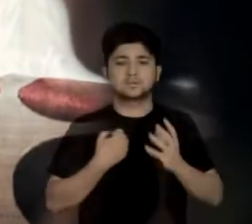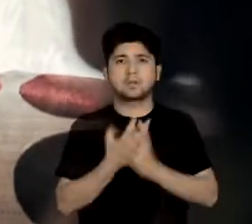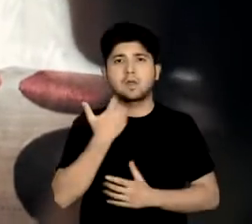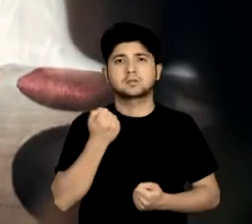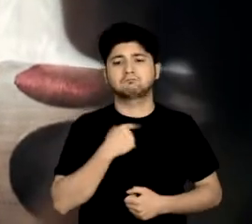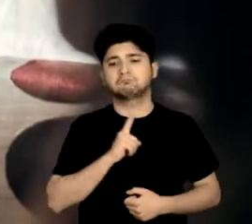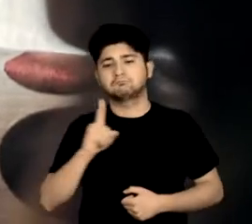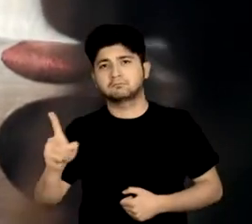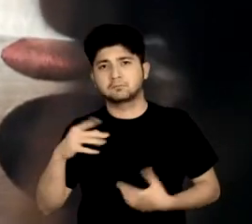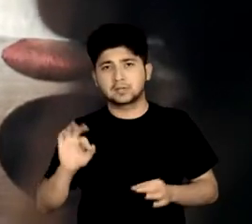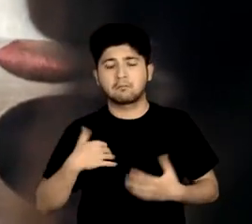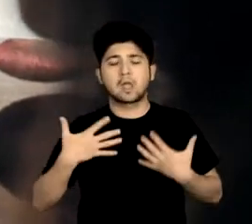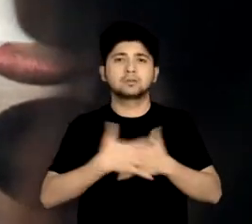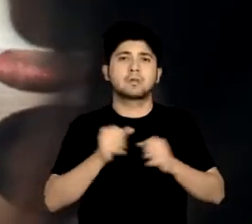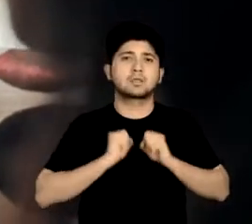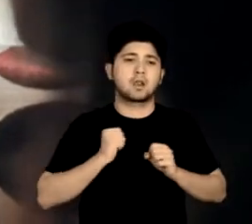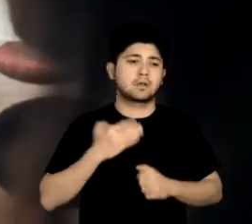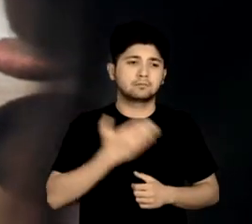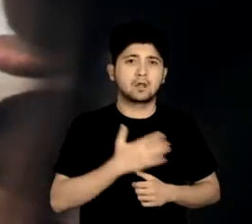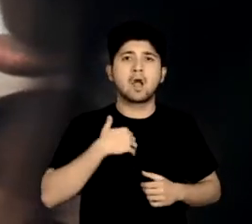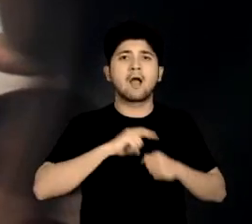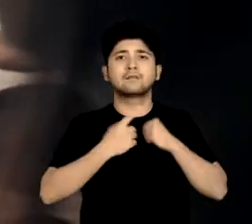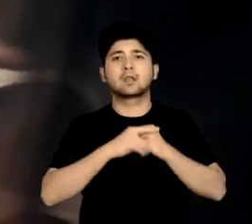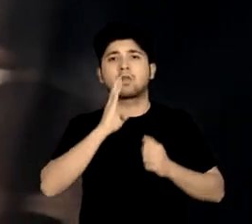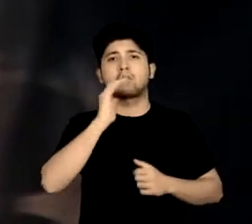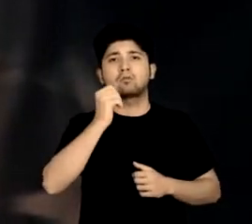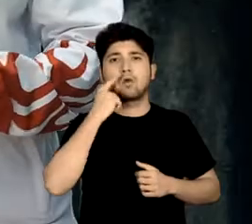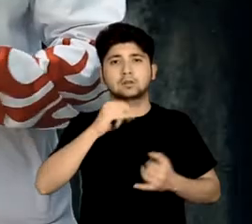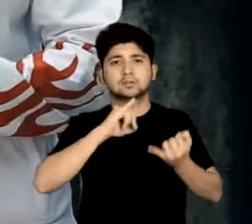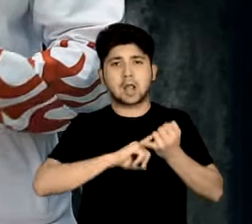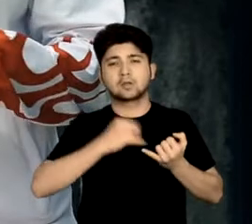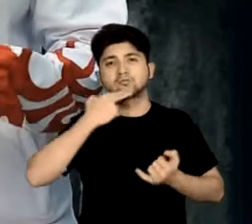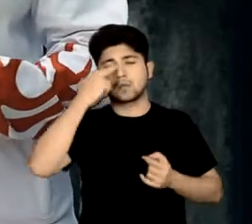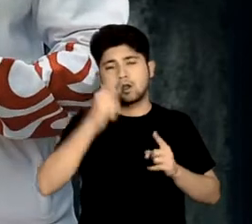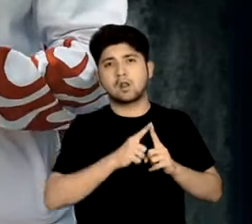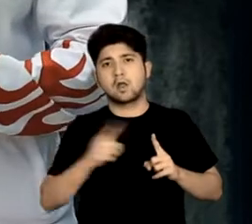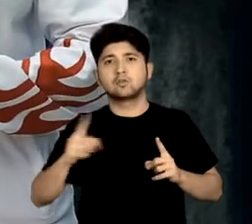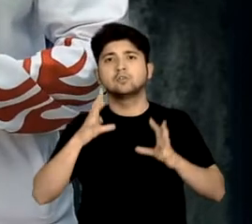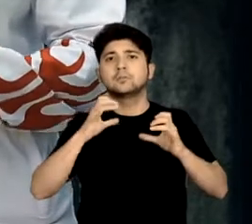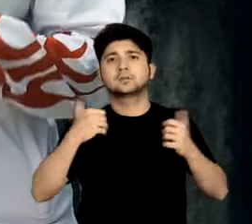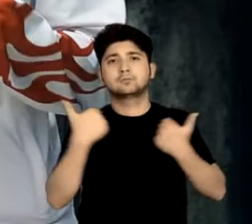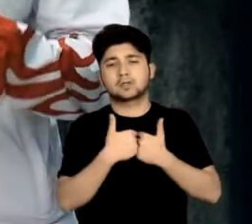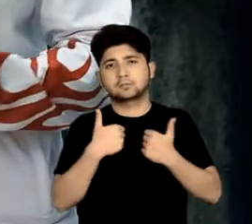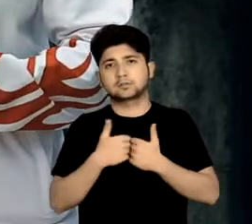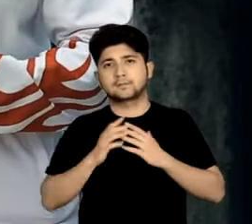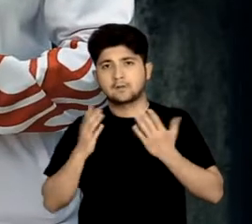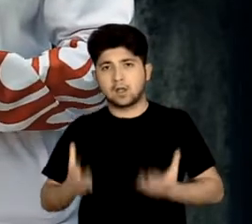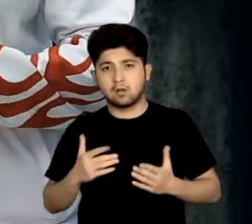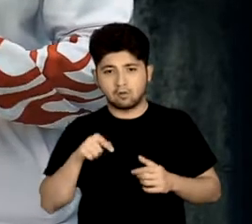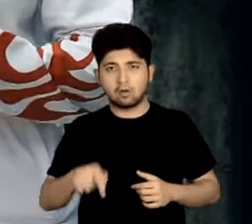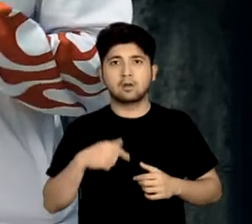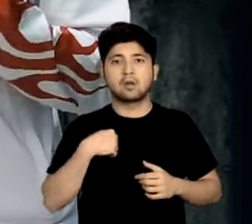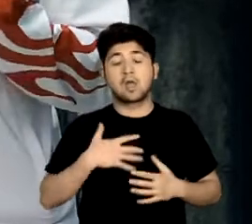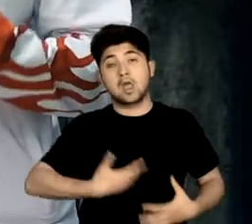Sabah işime giderim. Akşam antrenmanlarımız oluyor haftanın 4 günü. Salıdan başlıyor cumaya kadar. Cumartesi ise maçlarımız oluyor.